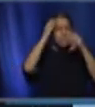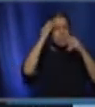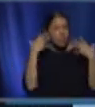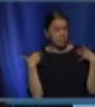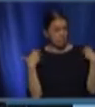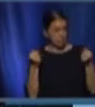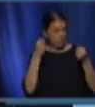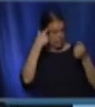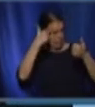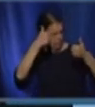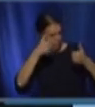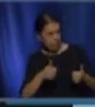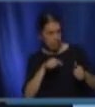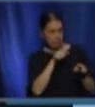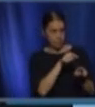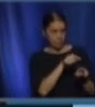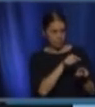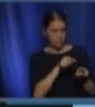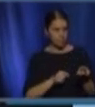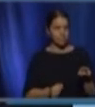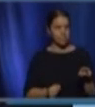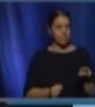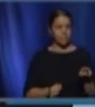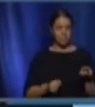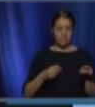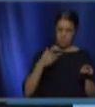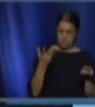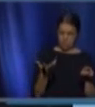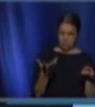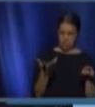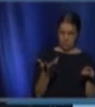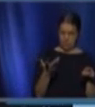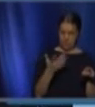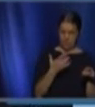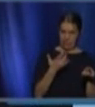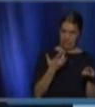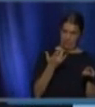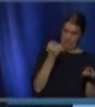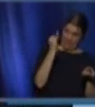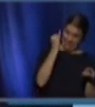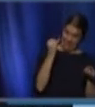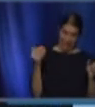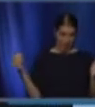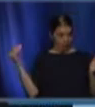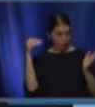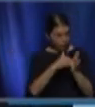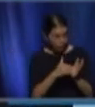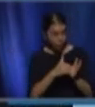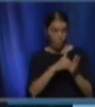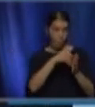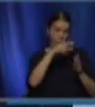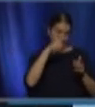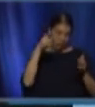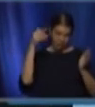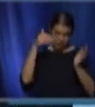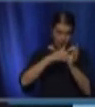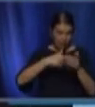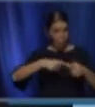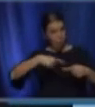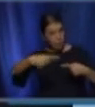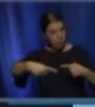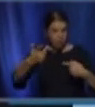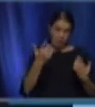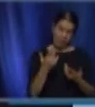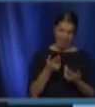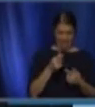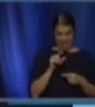propos. Il n'y a pas de danger pour la santé mentale des Québécois de refixer une autre date. Maintenant, c'est le 23 novembre, de dire à ce moment-là, puis